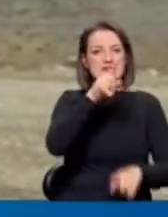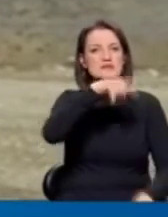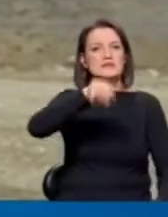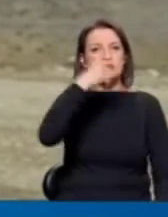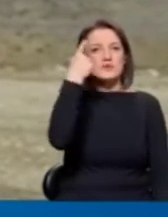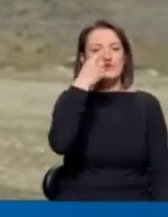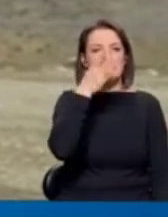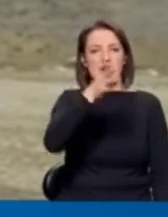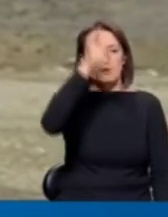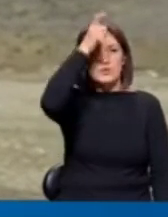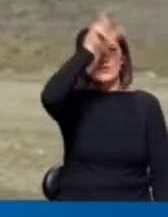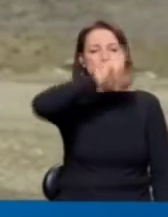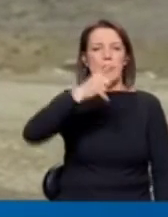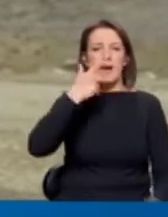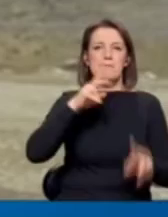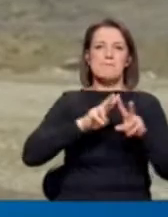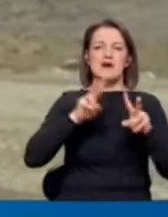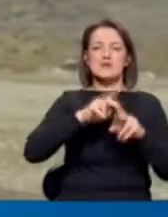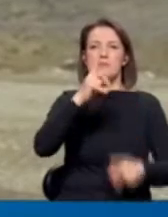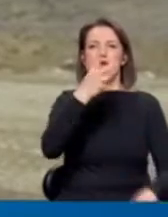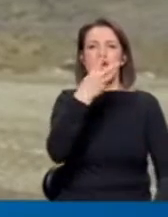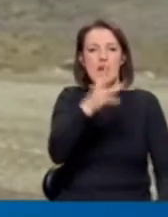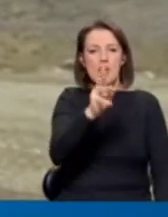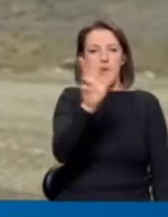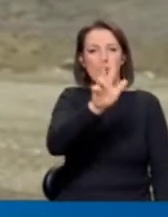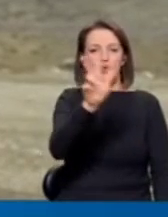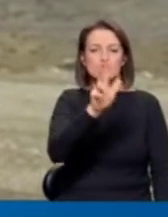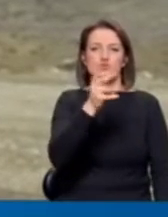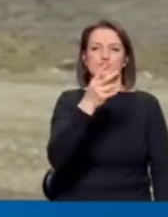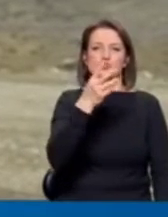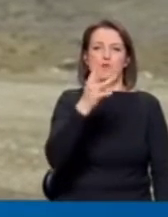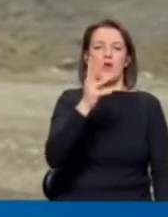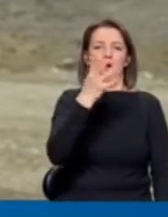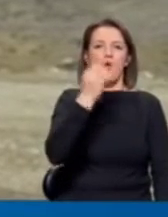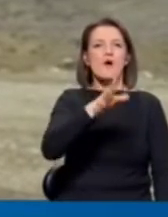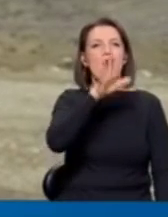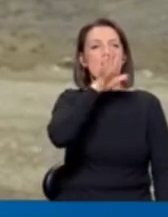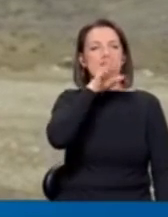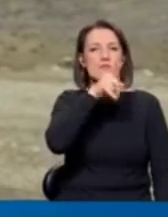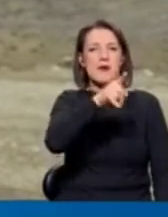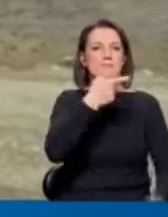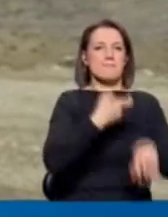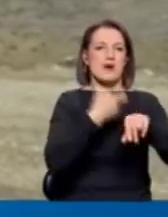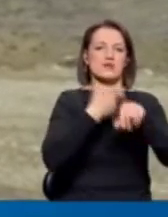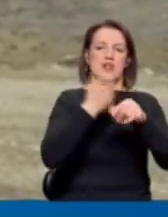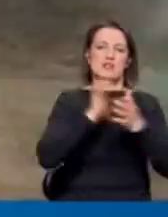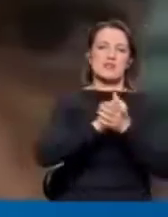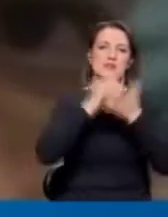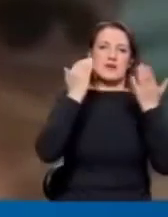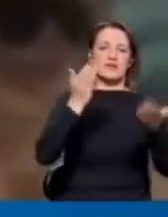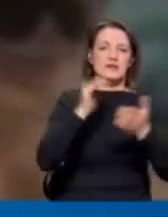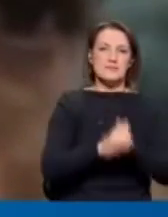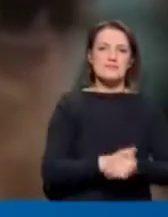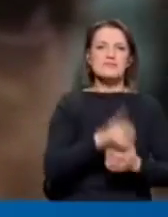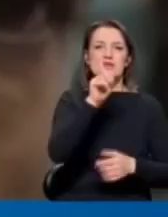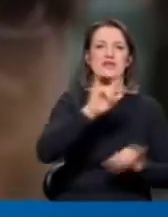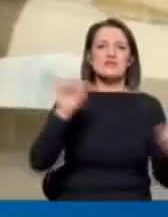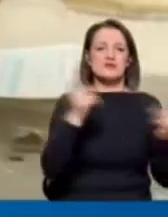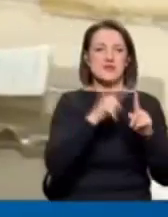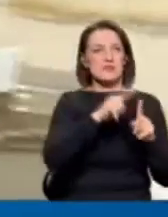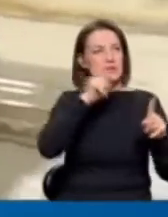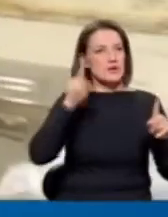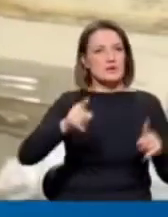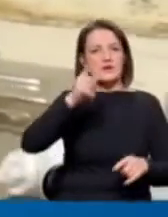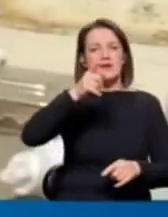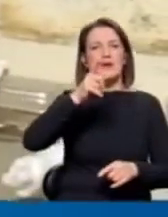sayenizde Türkiye'de mazot Bir Euro 30 semti buldu Avrupa'yı yakaladın Maşallah tebrik ediyorum yılbaşından bu yana